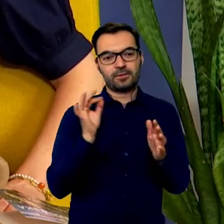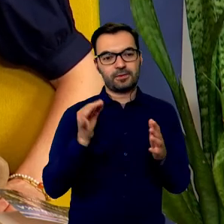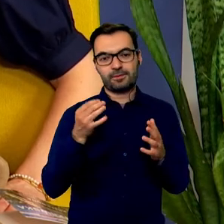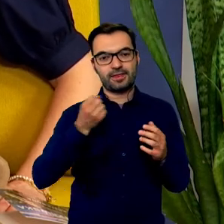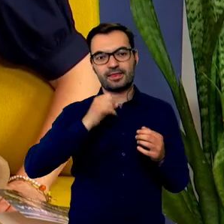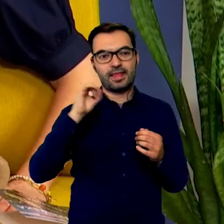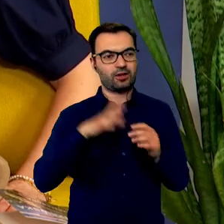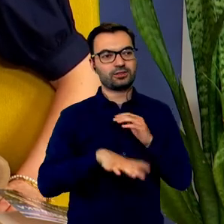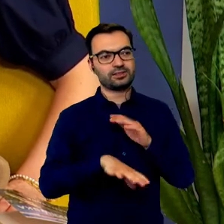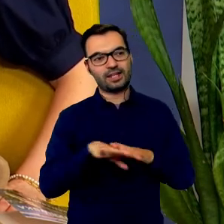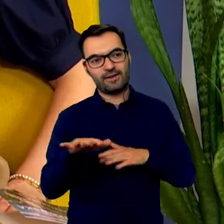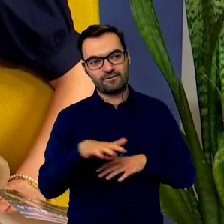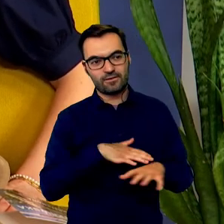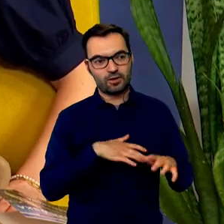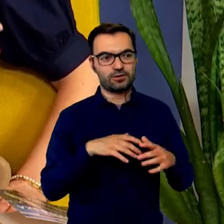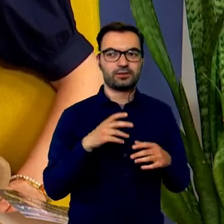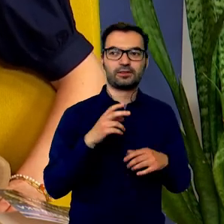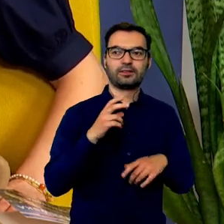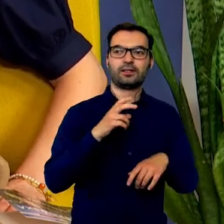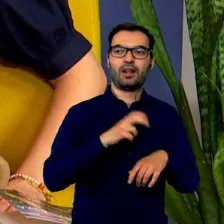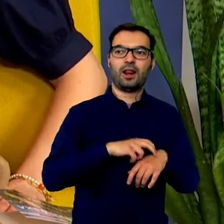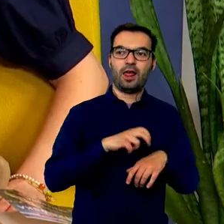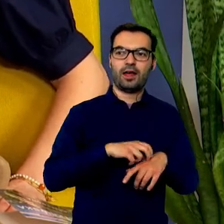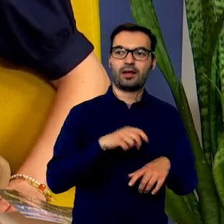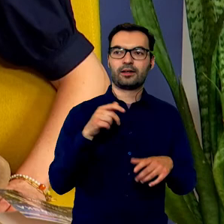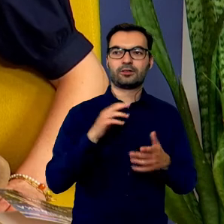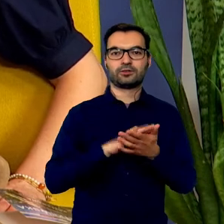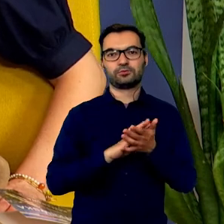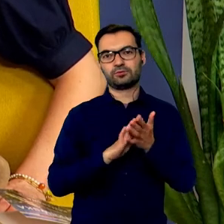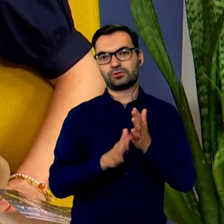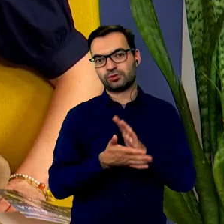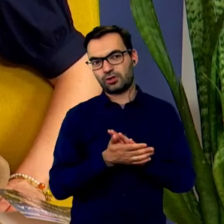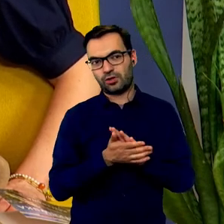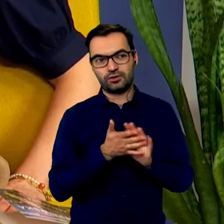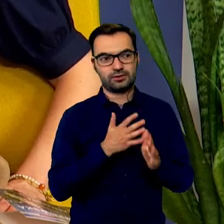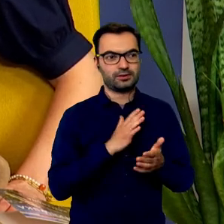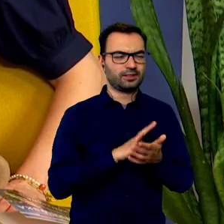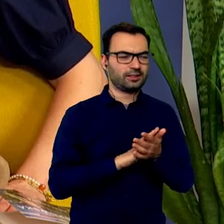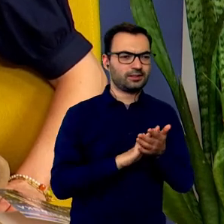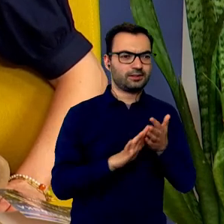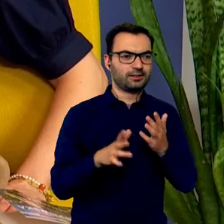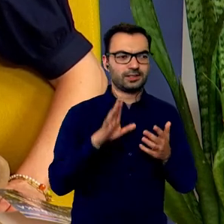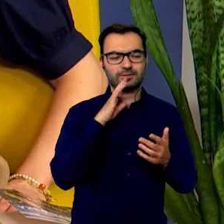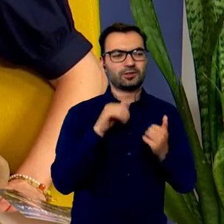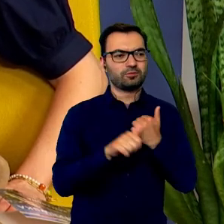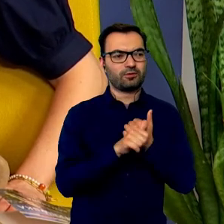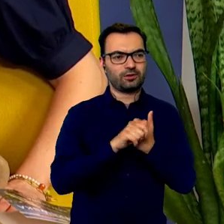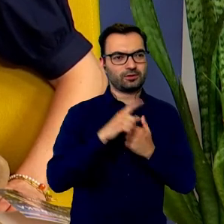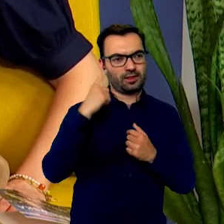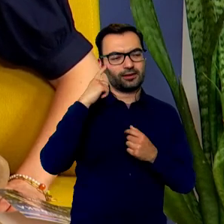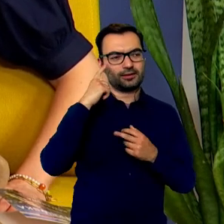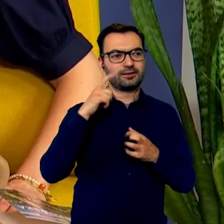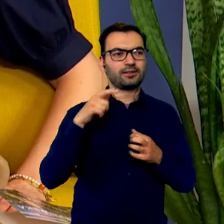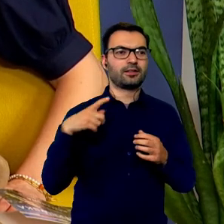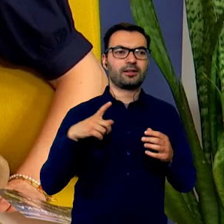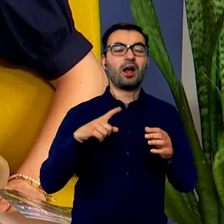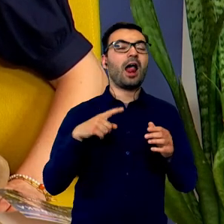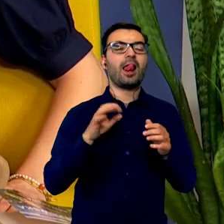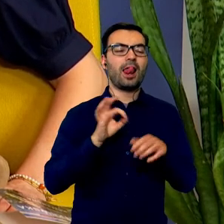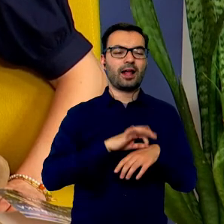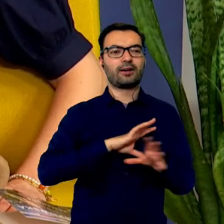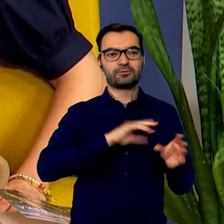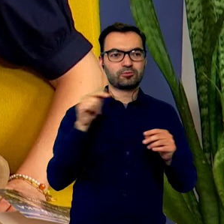perspektywy niektórych zawody, że lekarz sprząta. Często, no to chyba jeszcze przez te wspomnienia właśnie z przymusowej emigracji